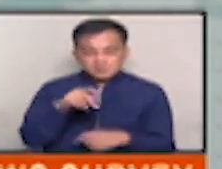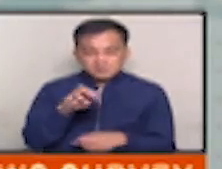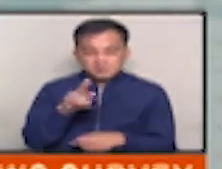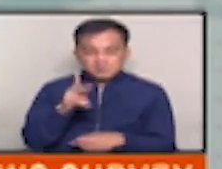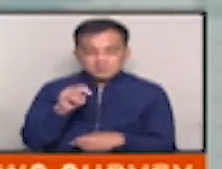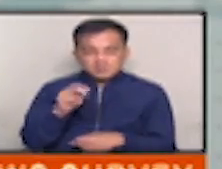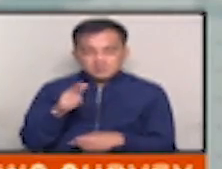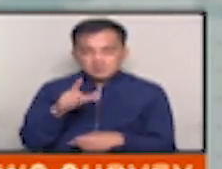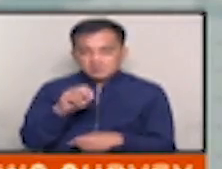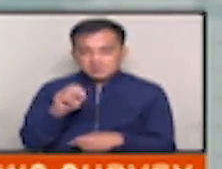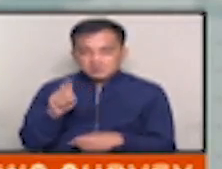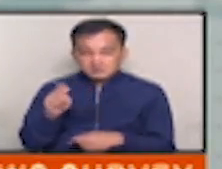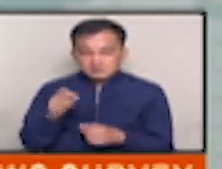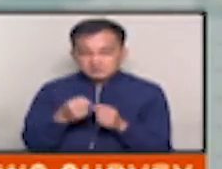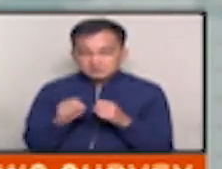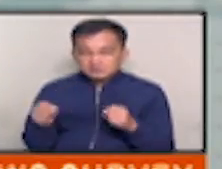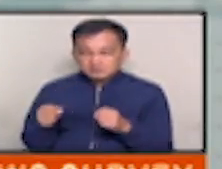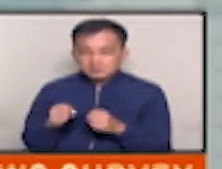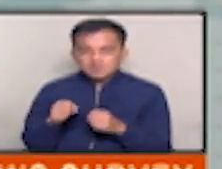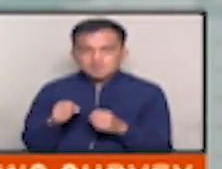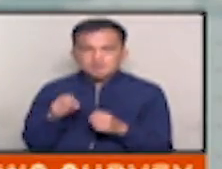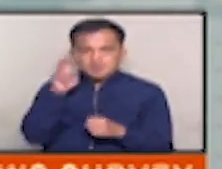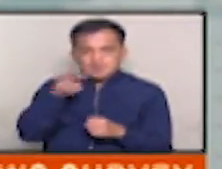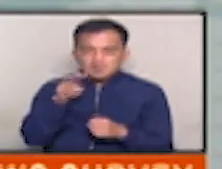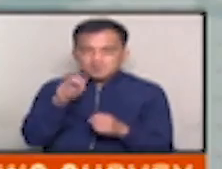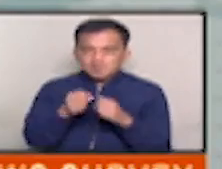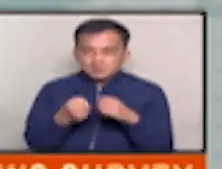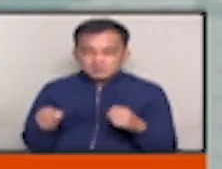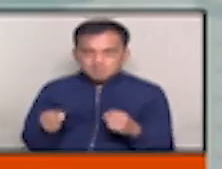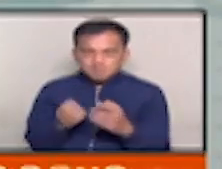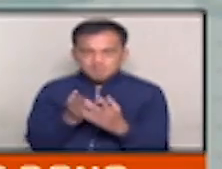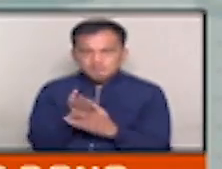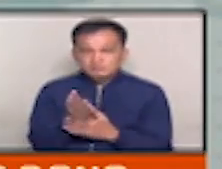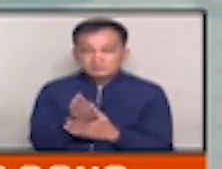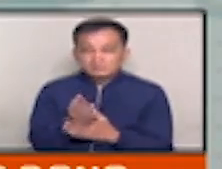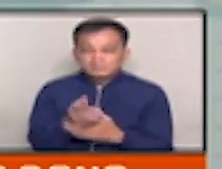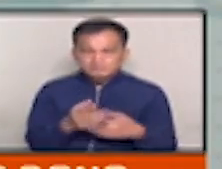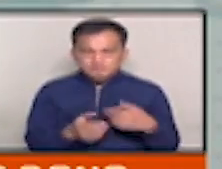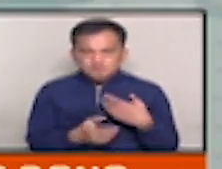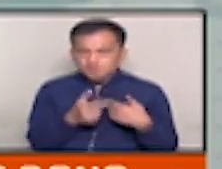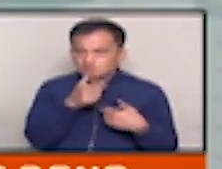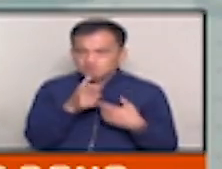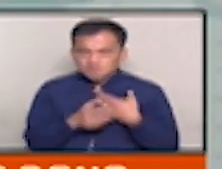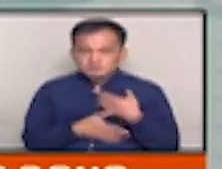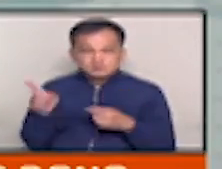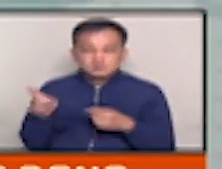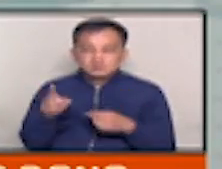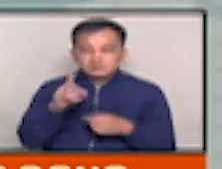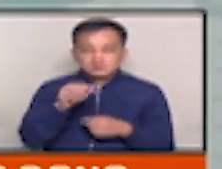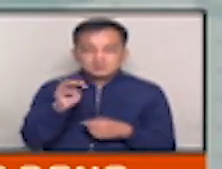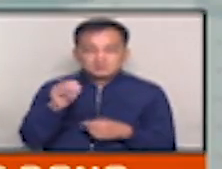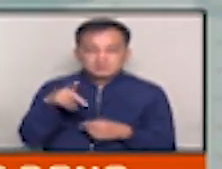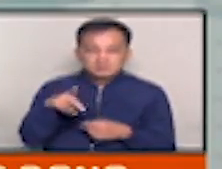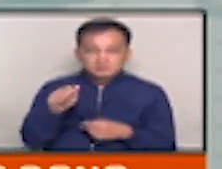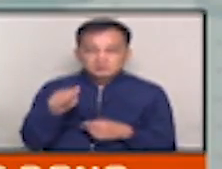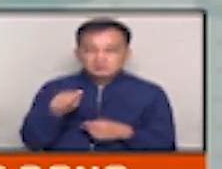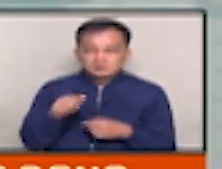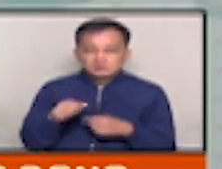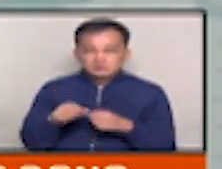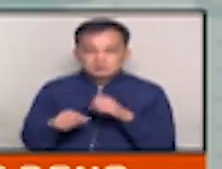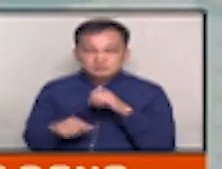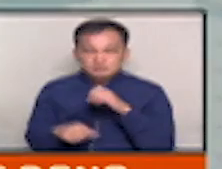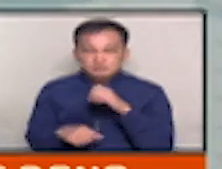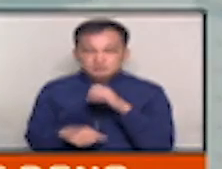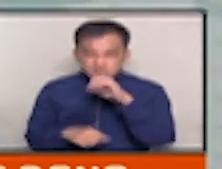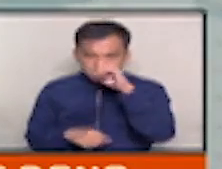May statement daw po at naka-video na po yung statement na yan sa pamamagitan po ng isang katiwala nung may-ari ng dampa. Oh, yung matanda po, in-interview